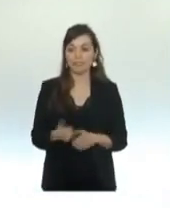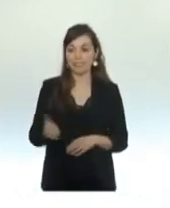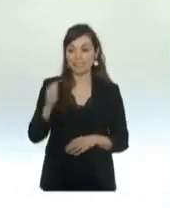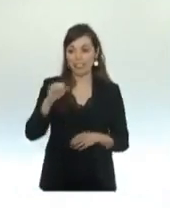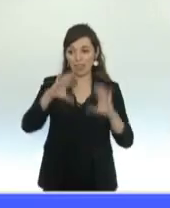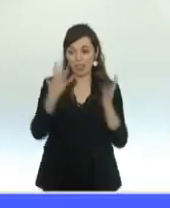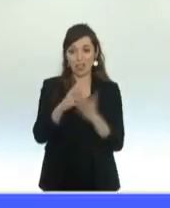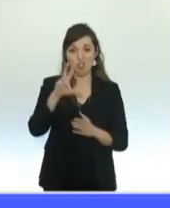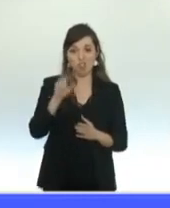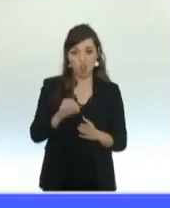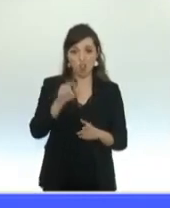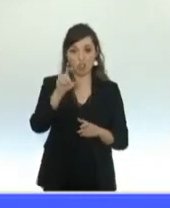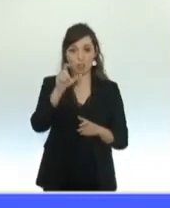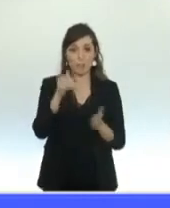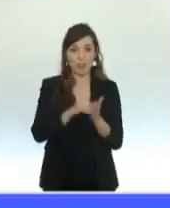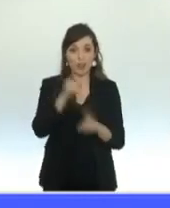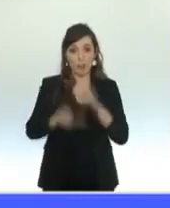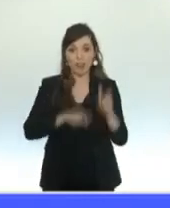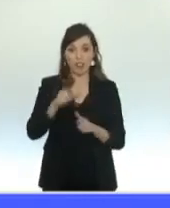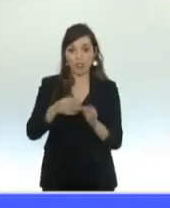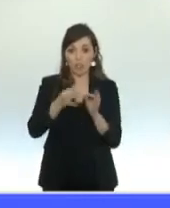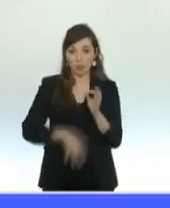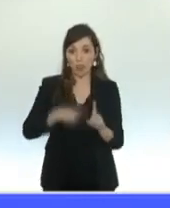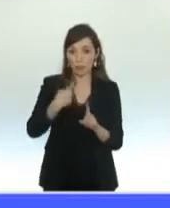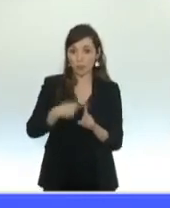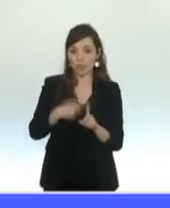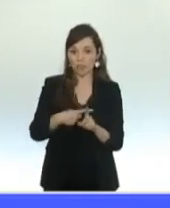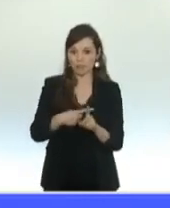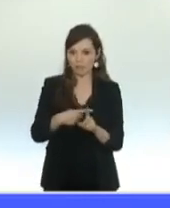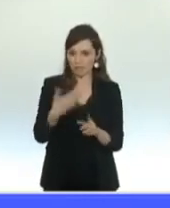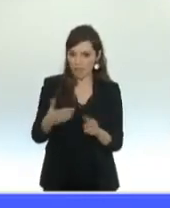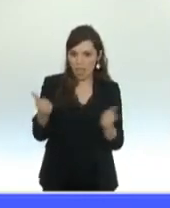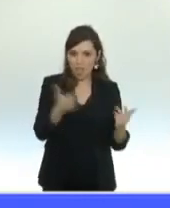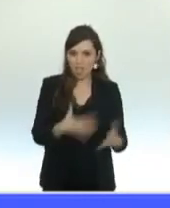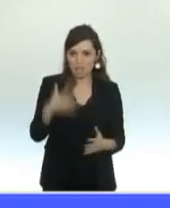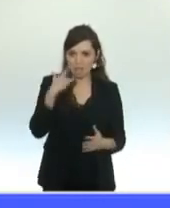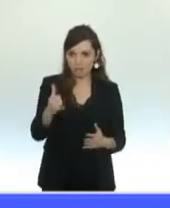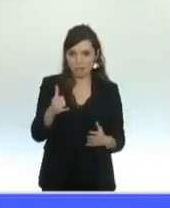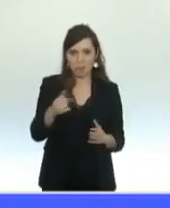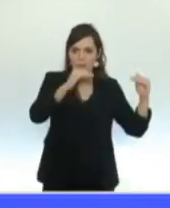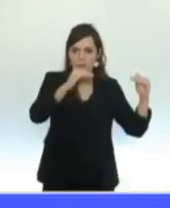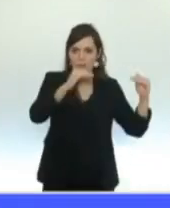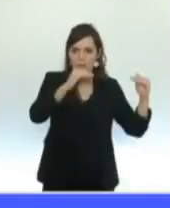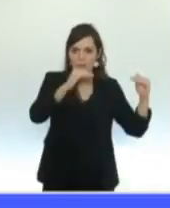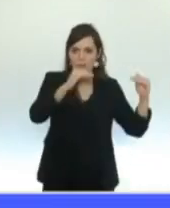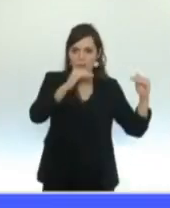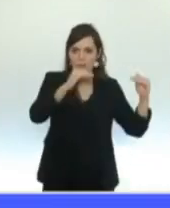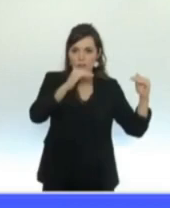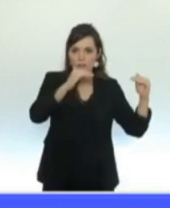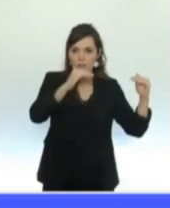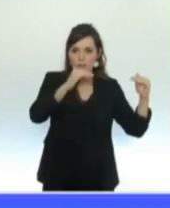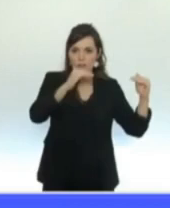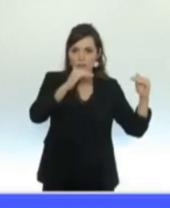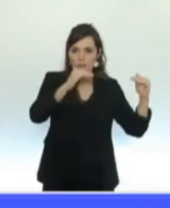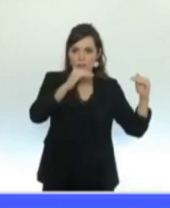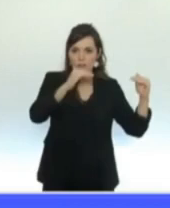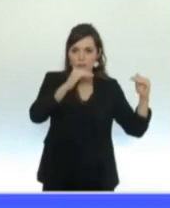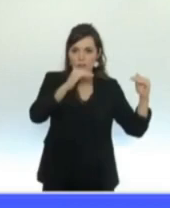30000 cas positif un chiffre que nous n'avions plus atteint depuis novembre dernier ok